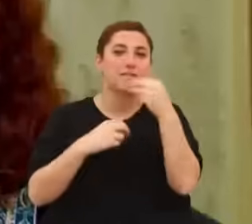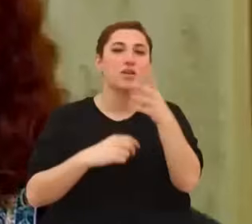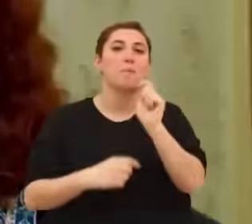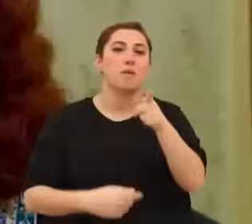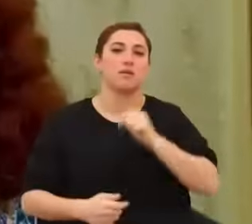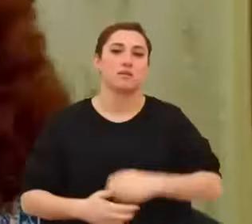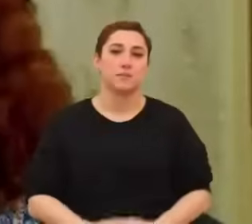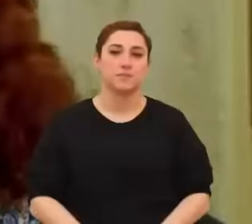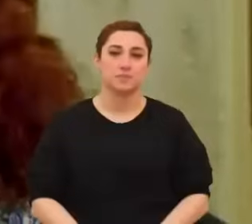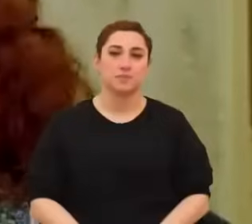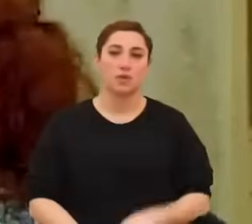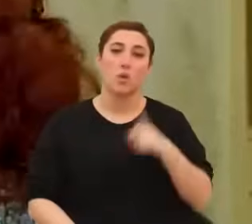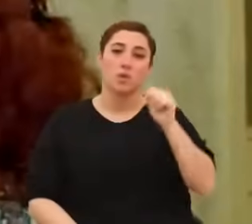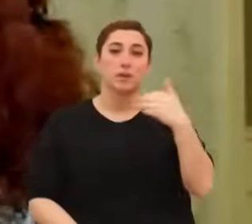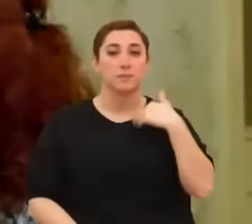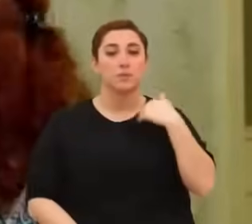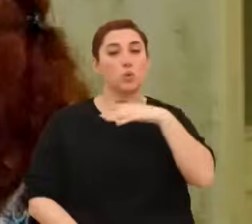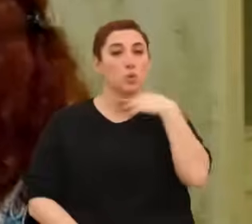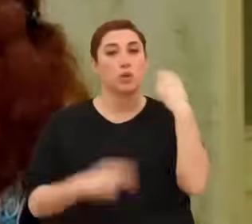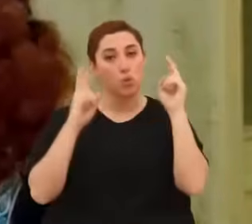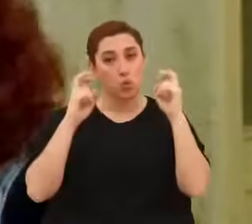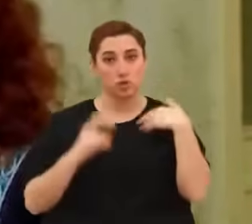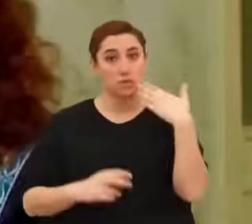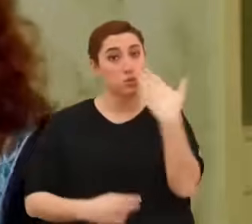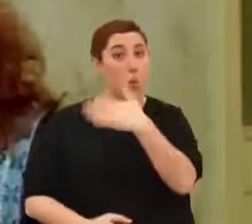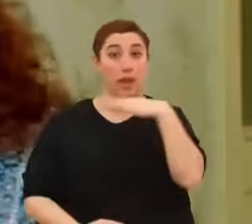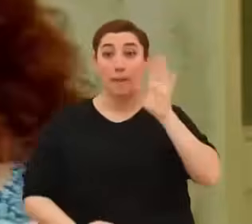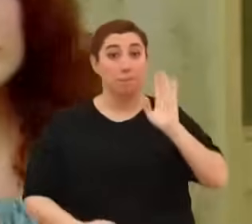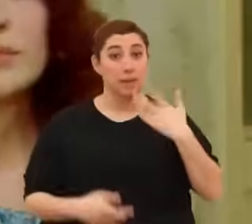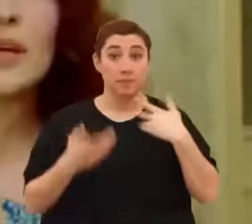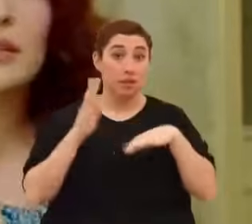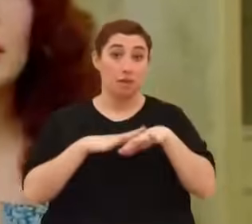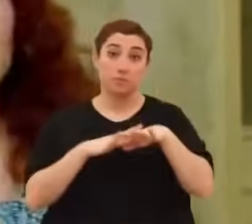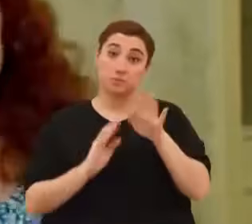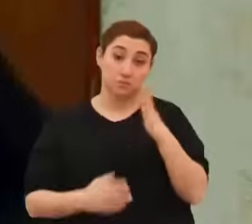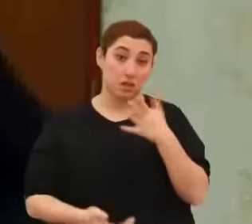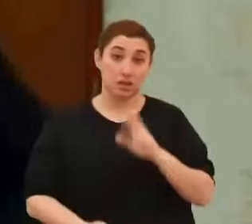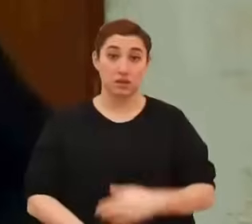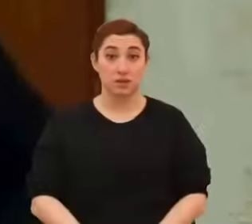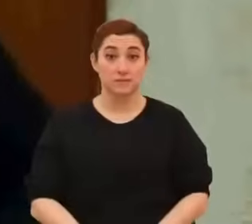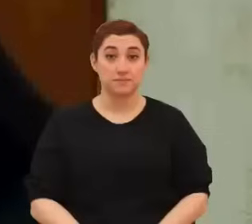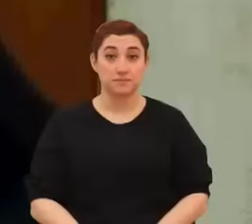de. O zaman biz de kurbanlık meselesini mi söylemesek? Ne yapsak? Sanki.